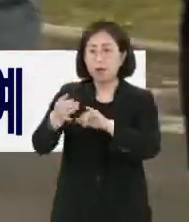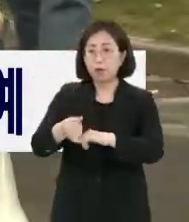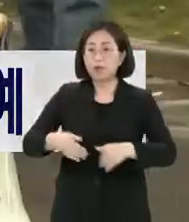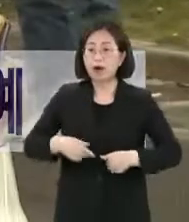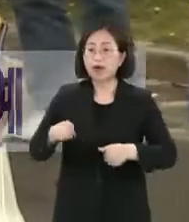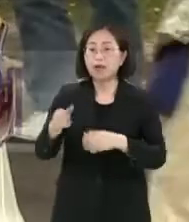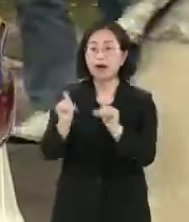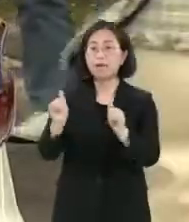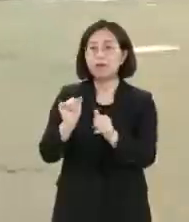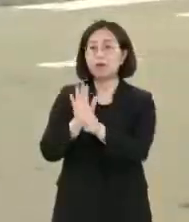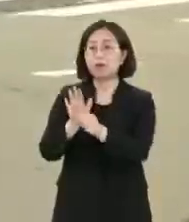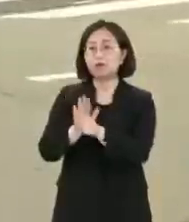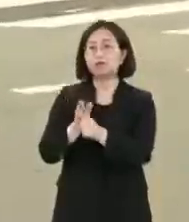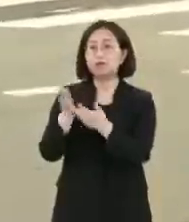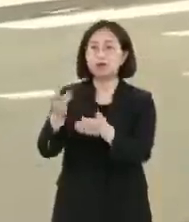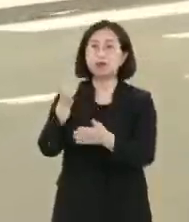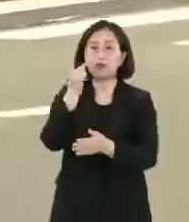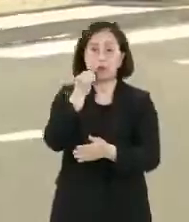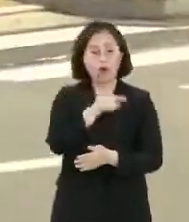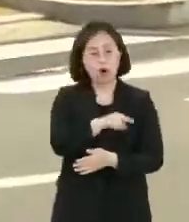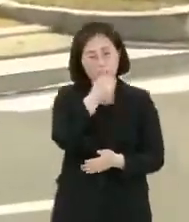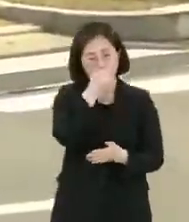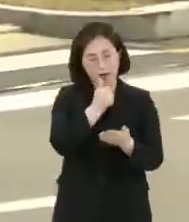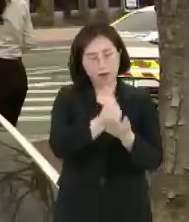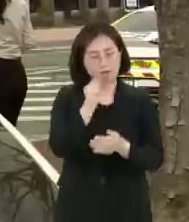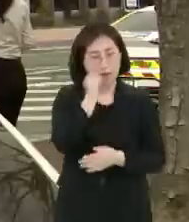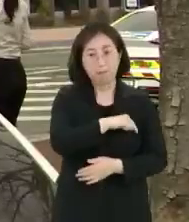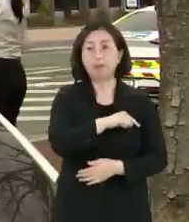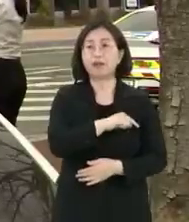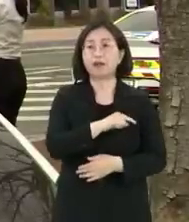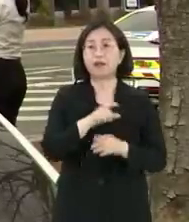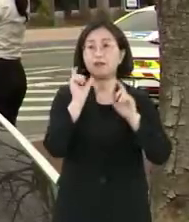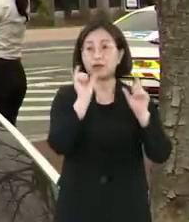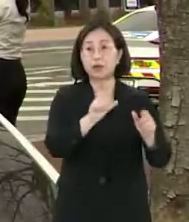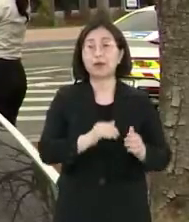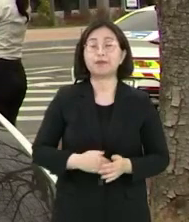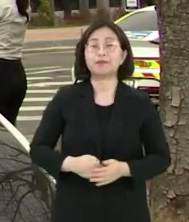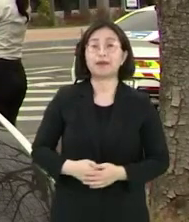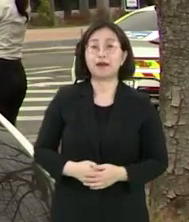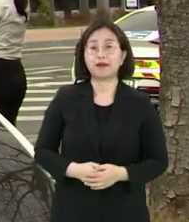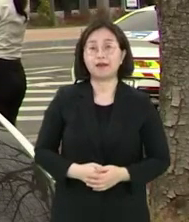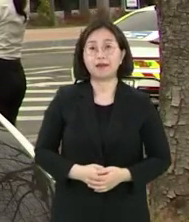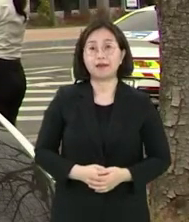받지 못할 수 있었다면서 죄질이 매우 불량하다고 판시했습니다.